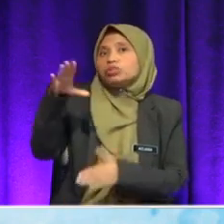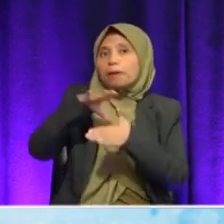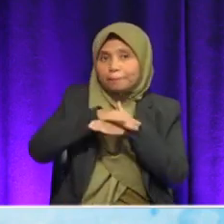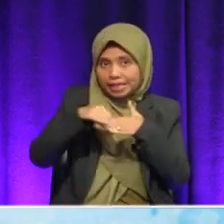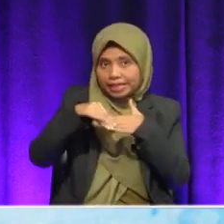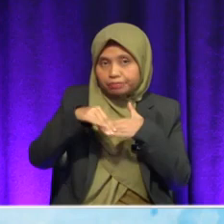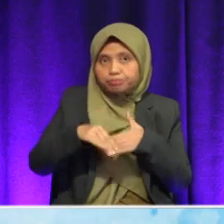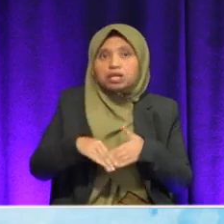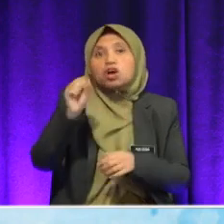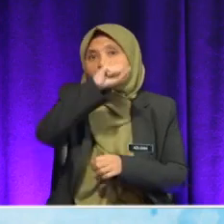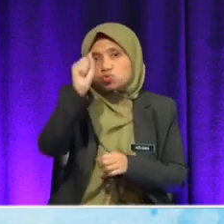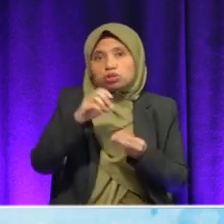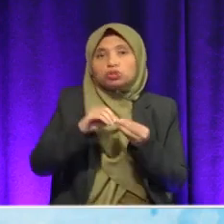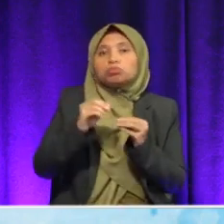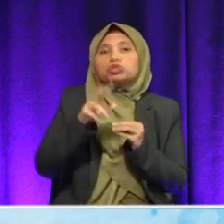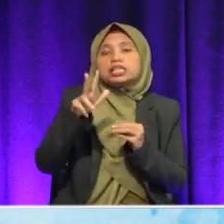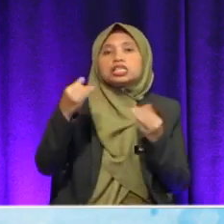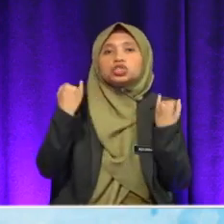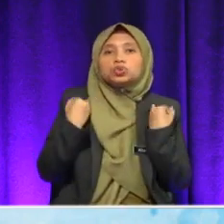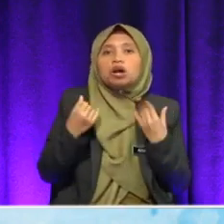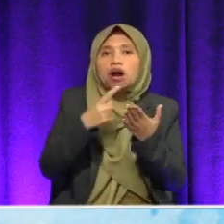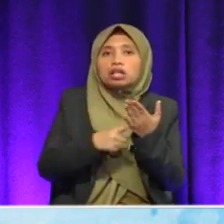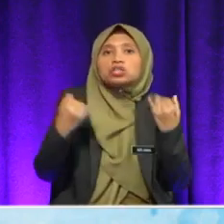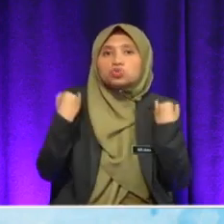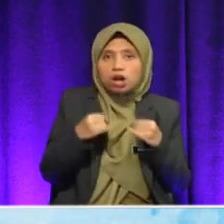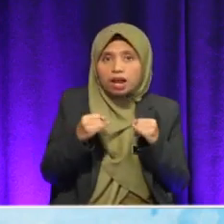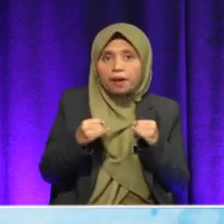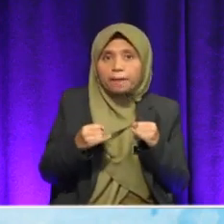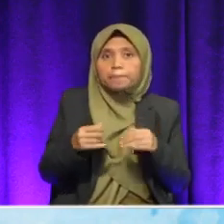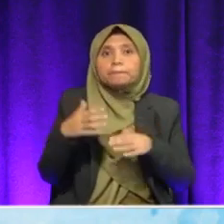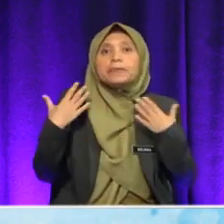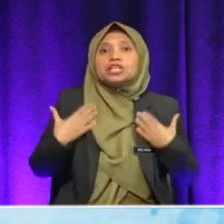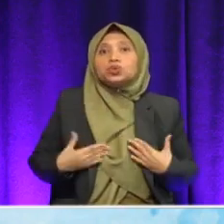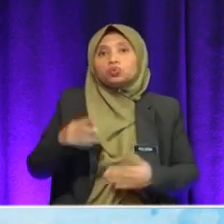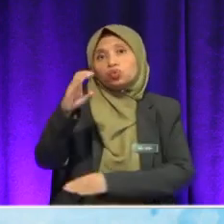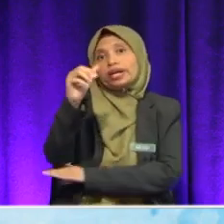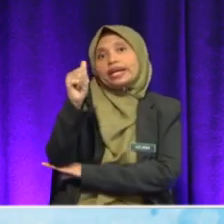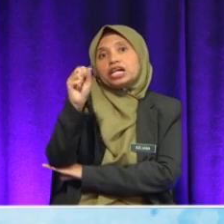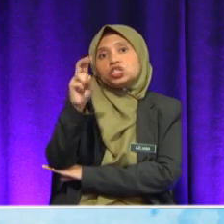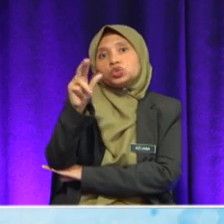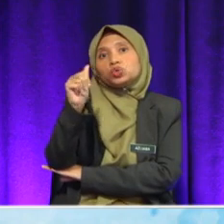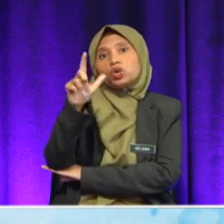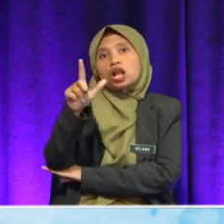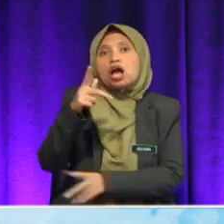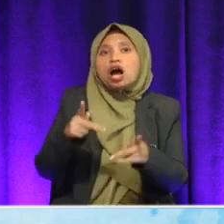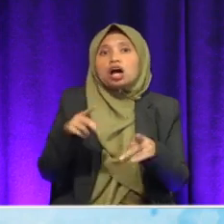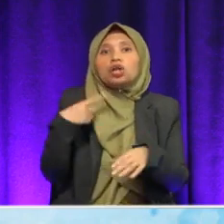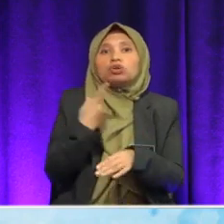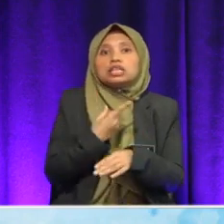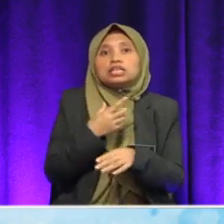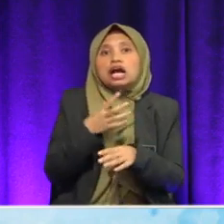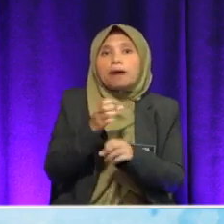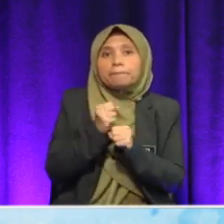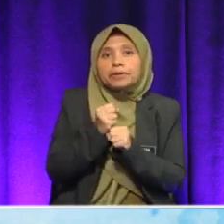soalnya yang ketiga jualan harga jualan sepasang pakaian kalau kita ambil keuntungan sebanyak 25